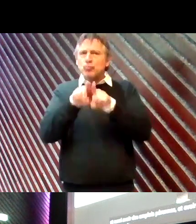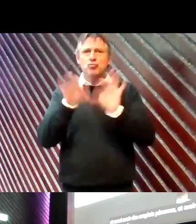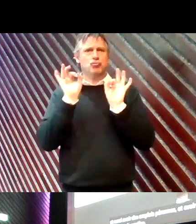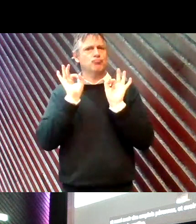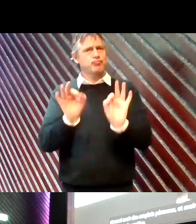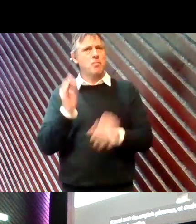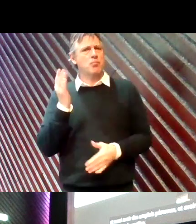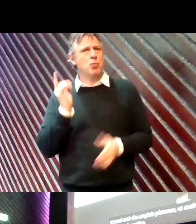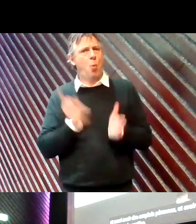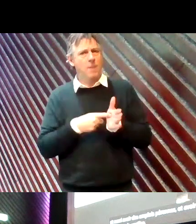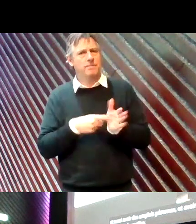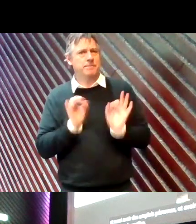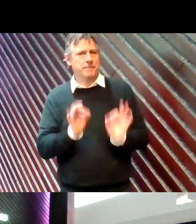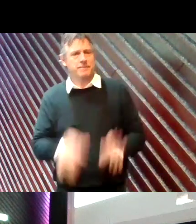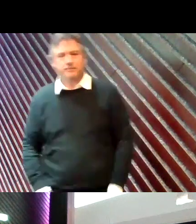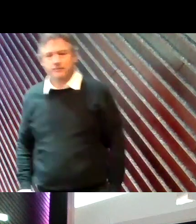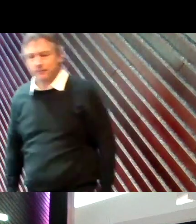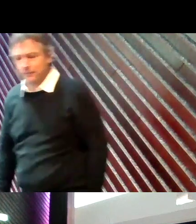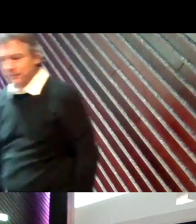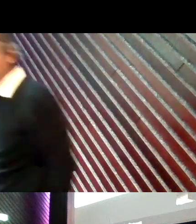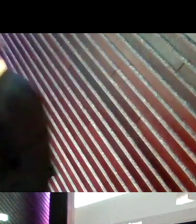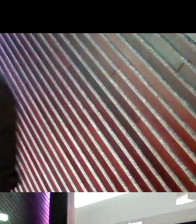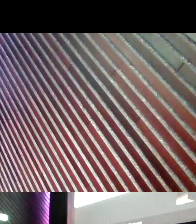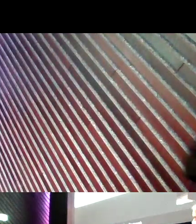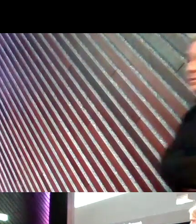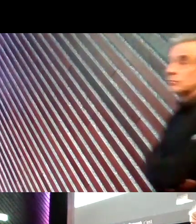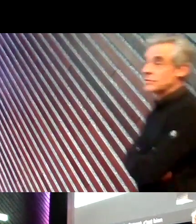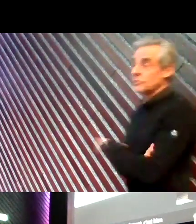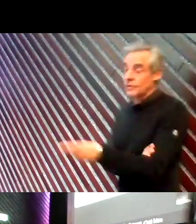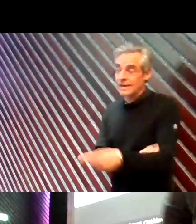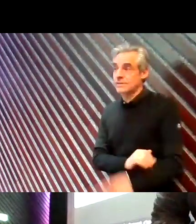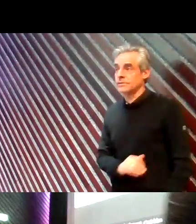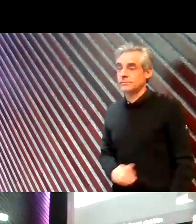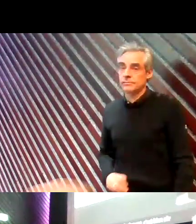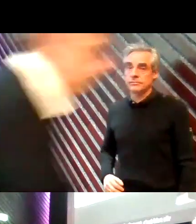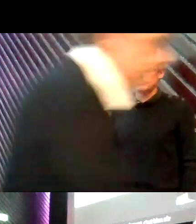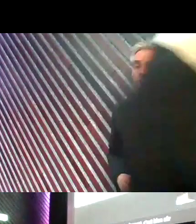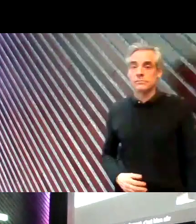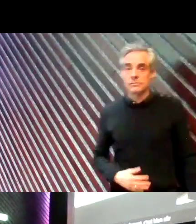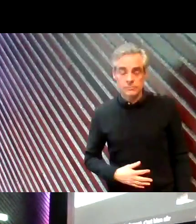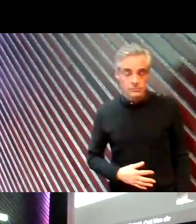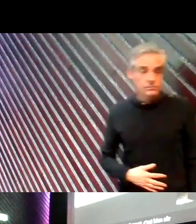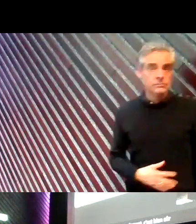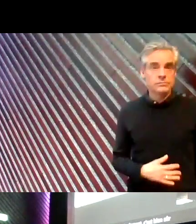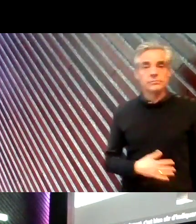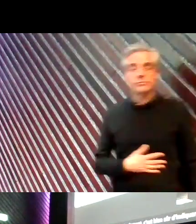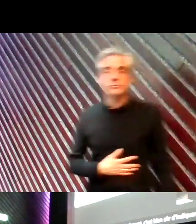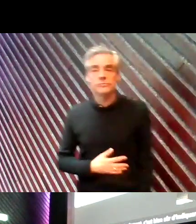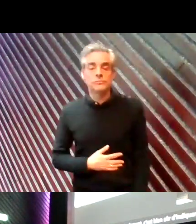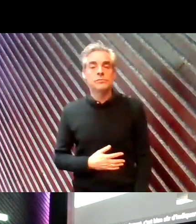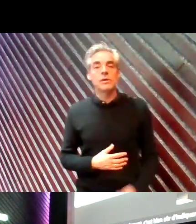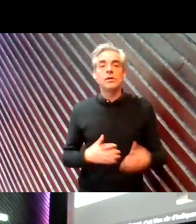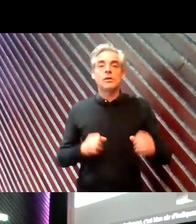Le sujet également, c'est bien sûr, d'indiquer que nous sommes en